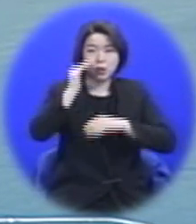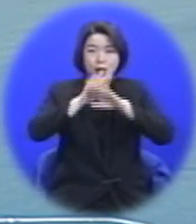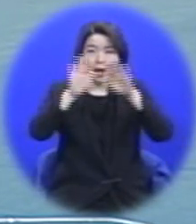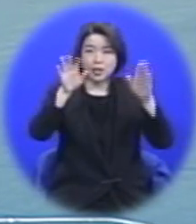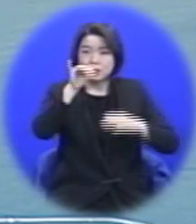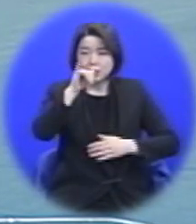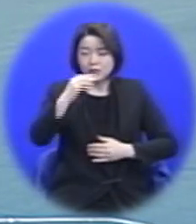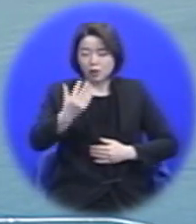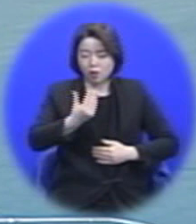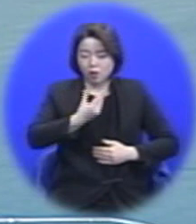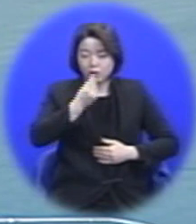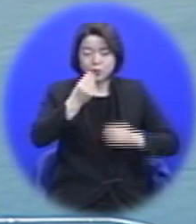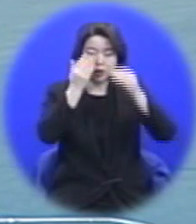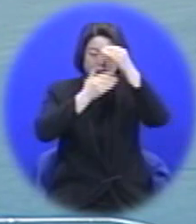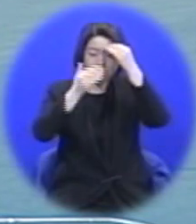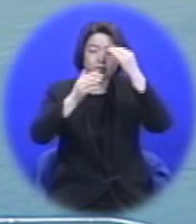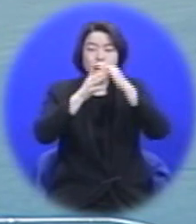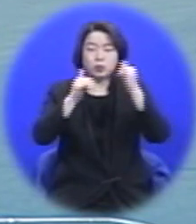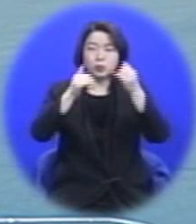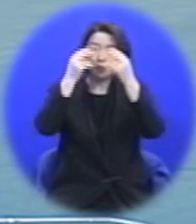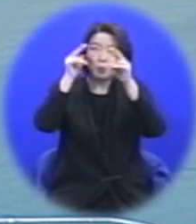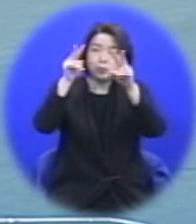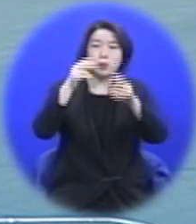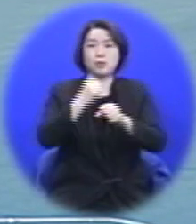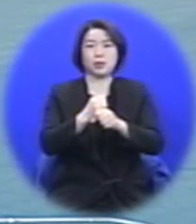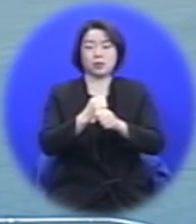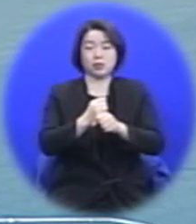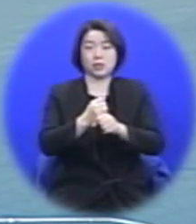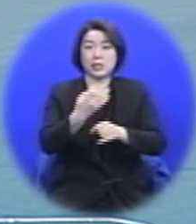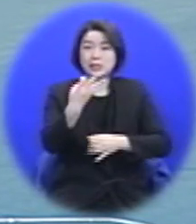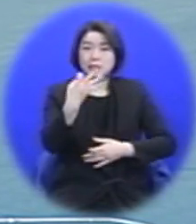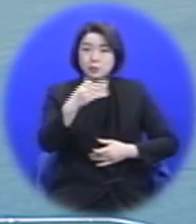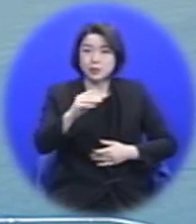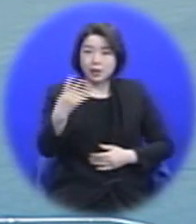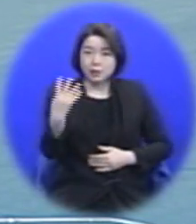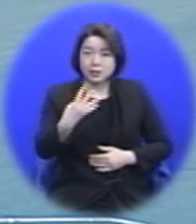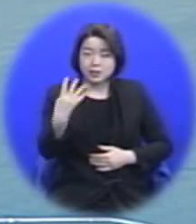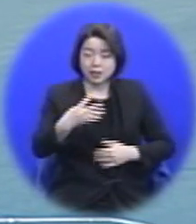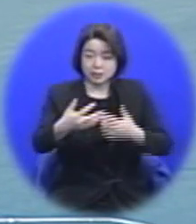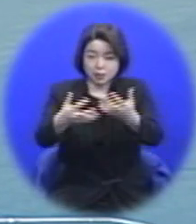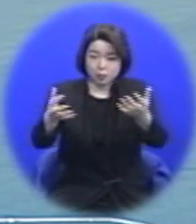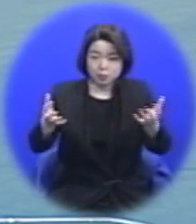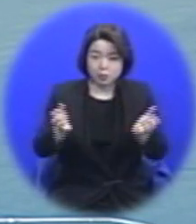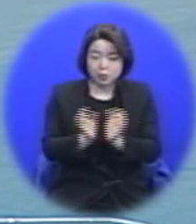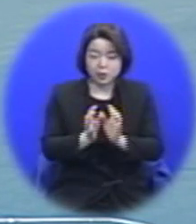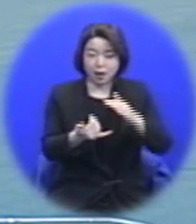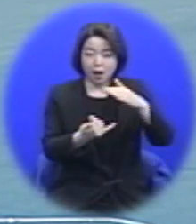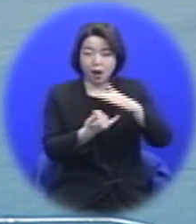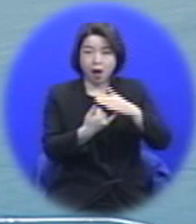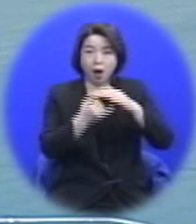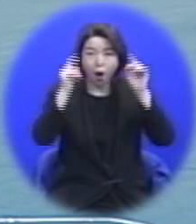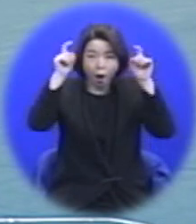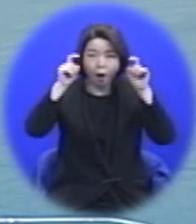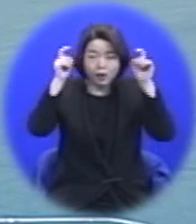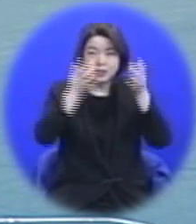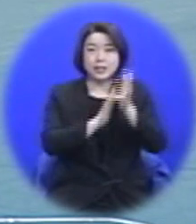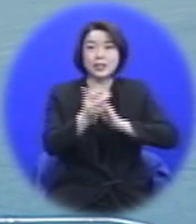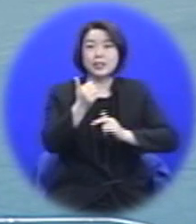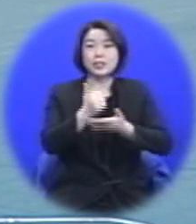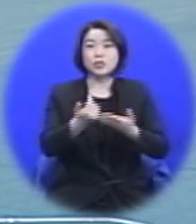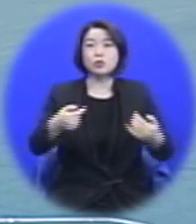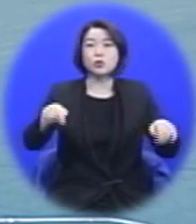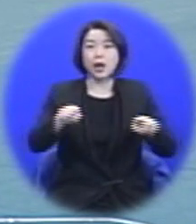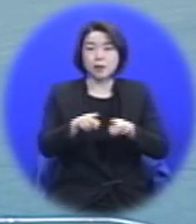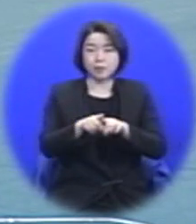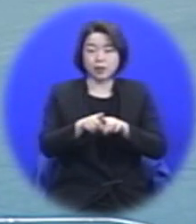거룩한 성도들을 보게 하십니다. 14만 4천의 무리들이 어린 양 예수 그리스도와 함께 서서 하나님께